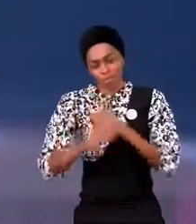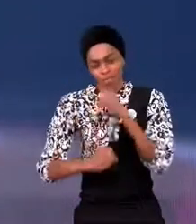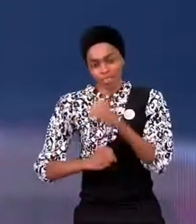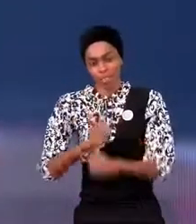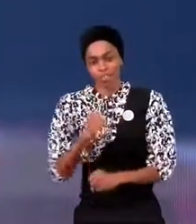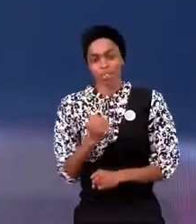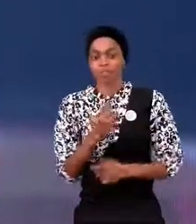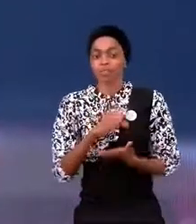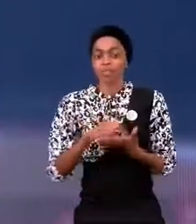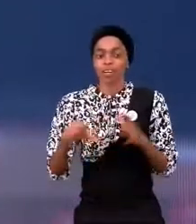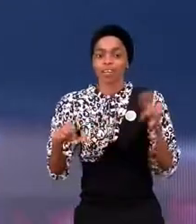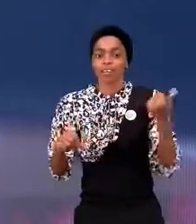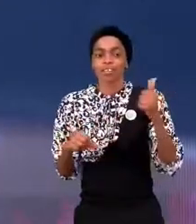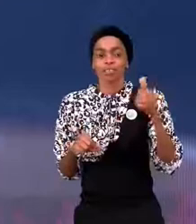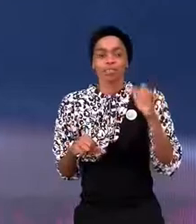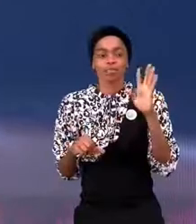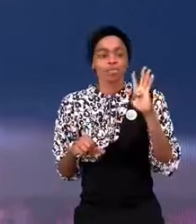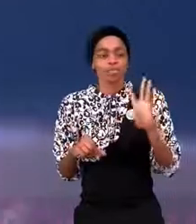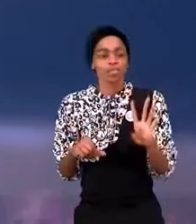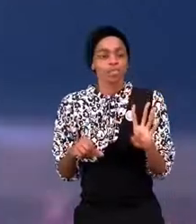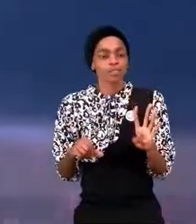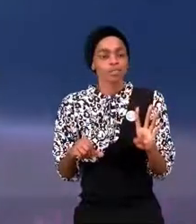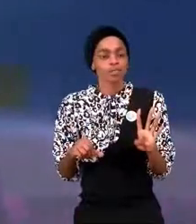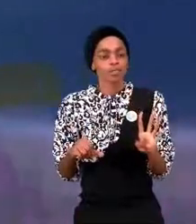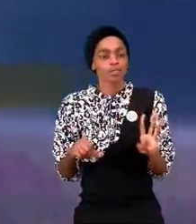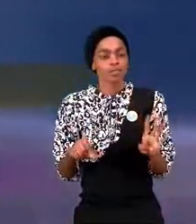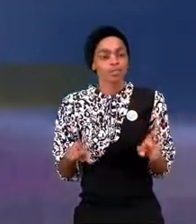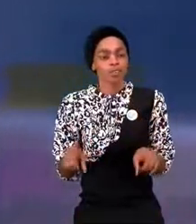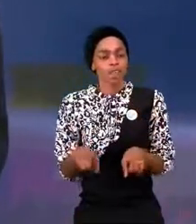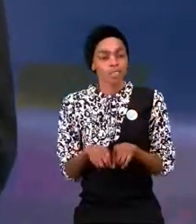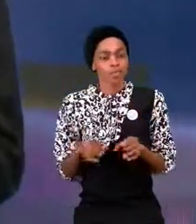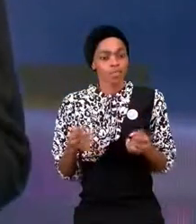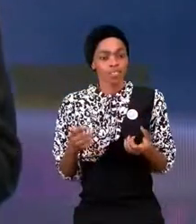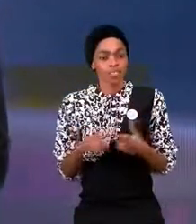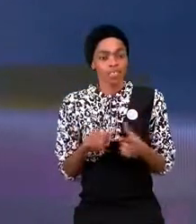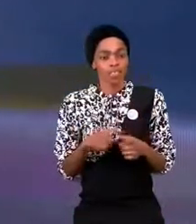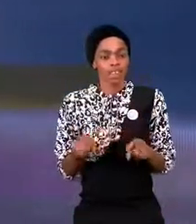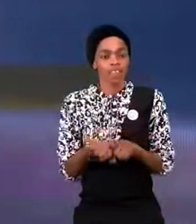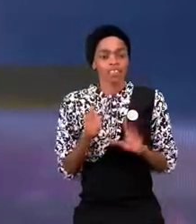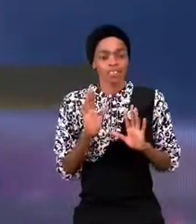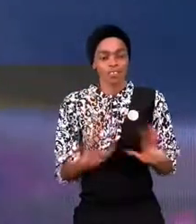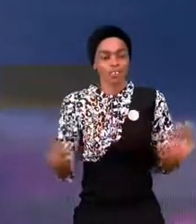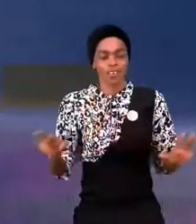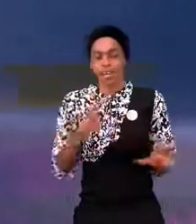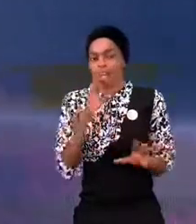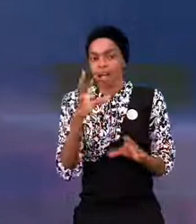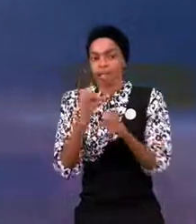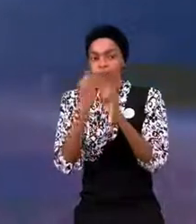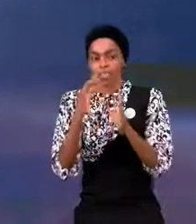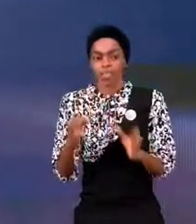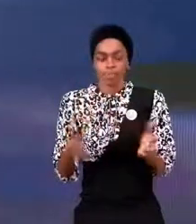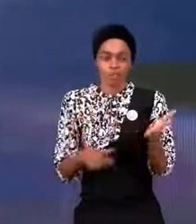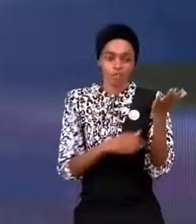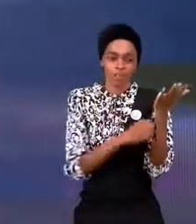Verset 14. Ainsi donc, puisque les enfants participent au sang et à la chair, il y a